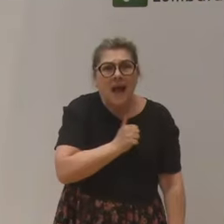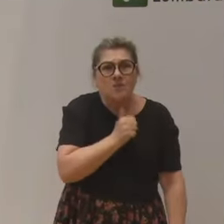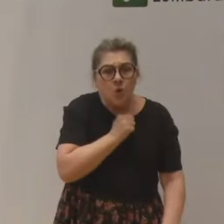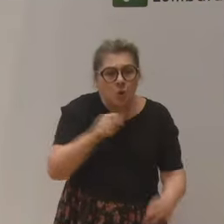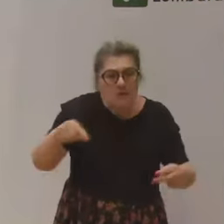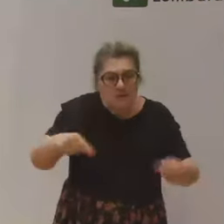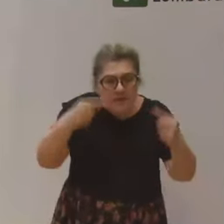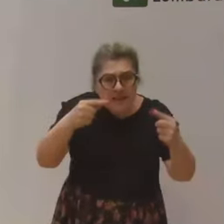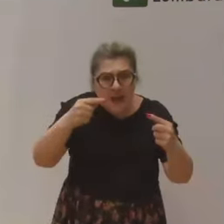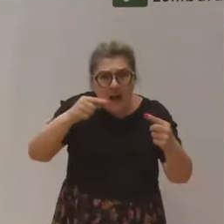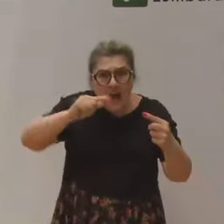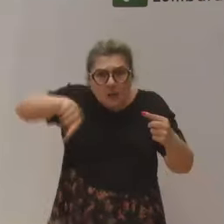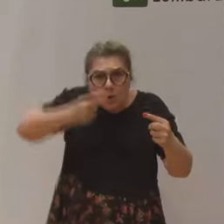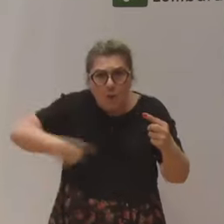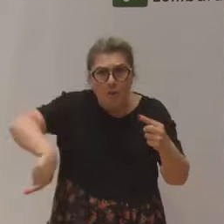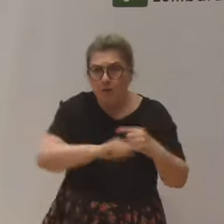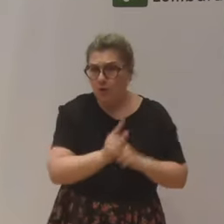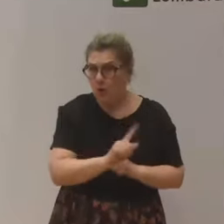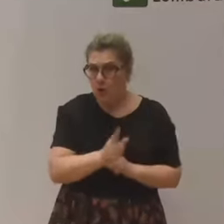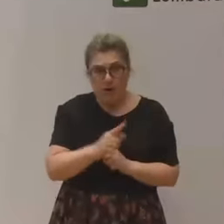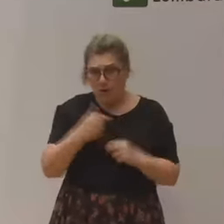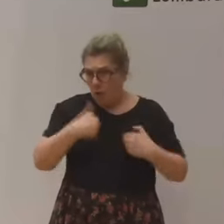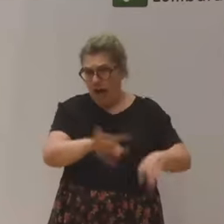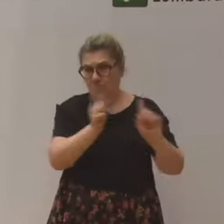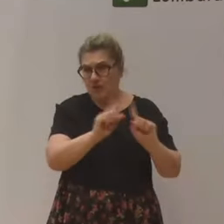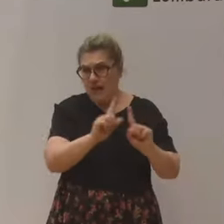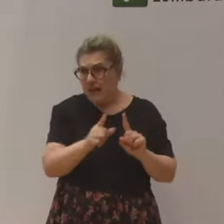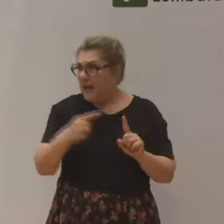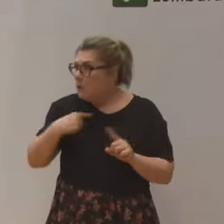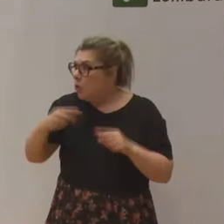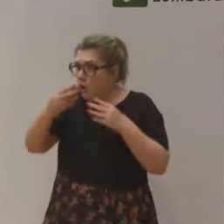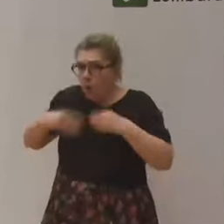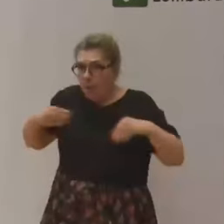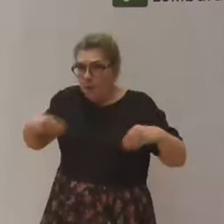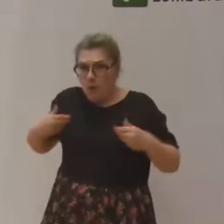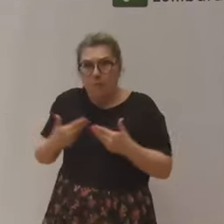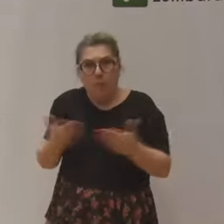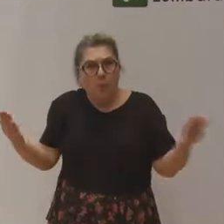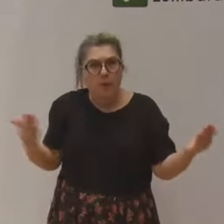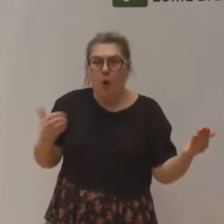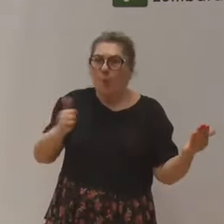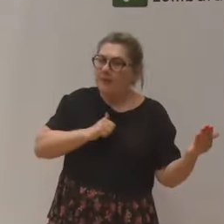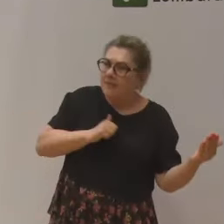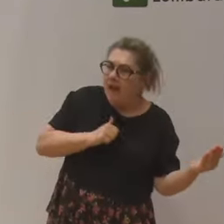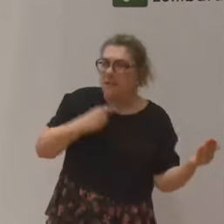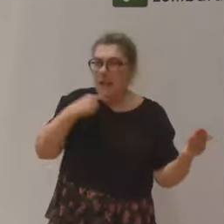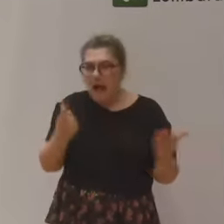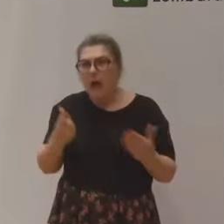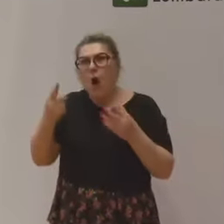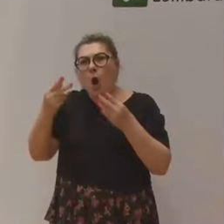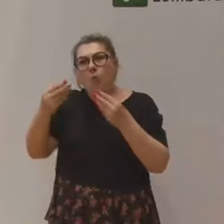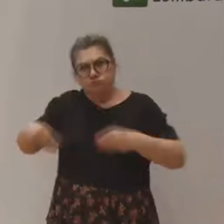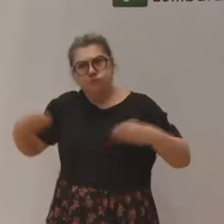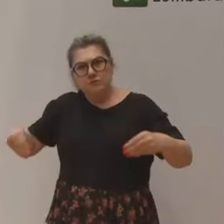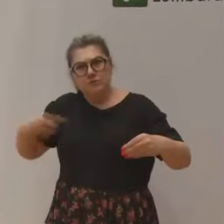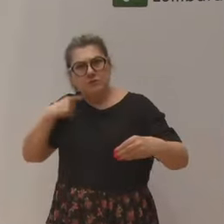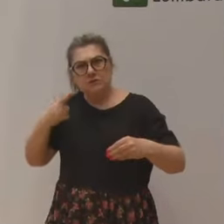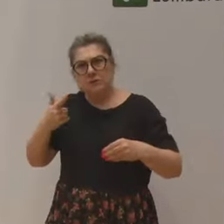sfida del dopo di noi. Troppo spesso ci troviamo noi operatori del pubblico, operatori del privato sociale, ma anche gli stessi operatori